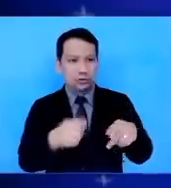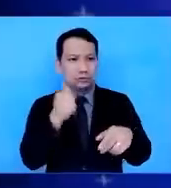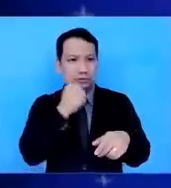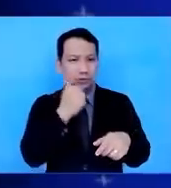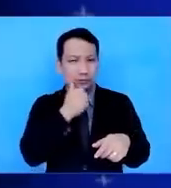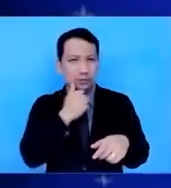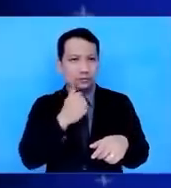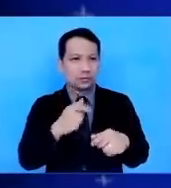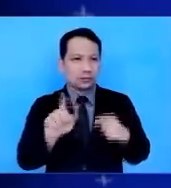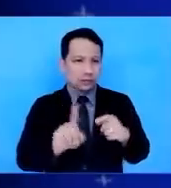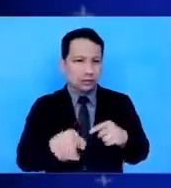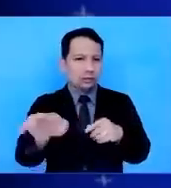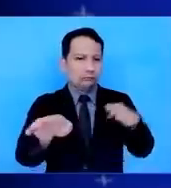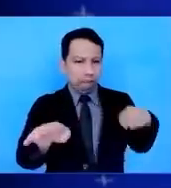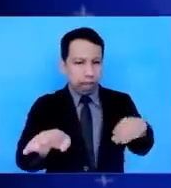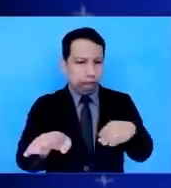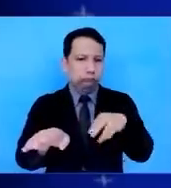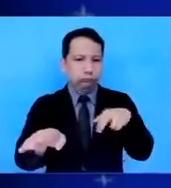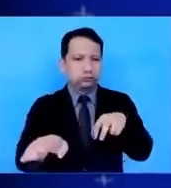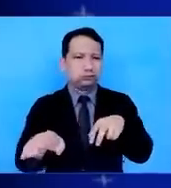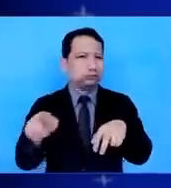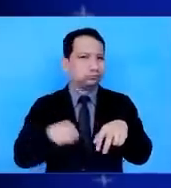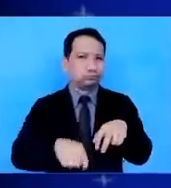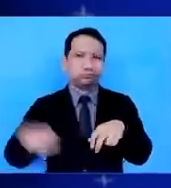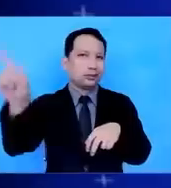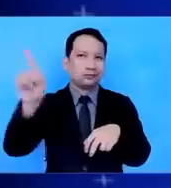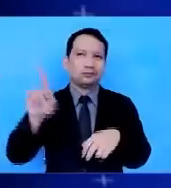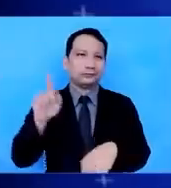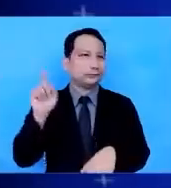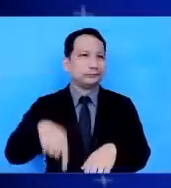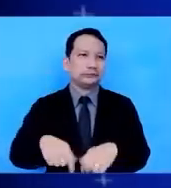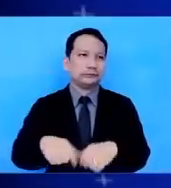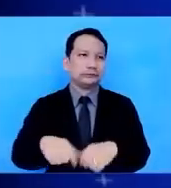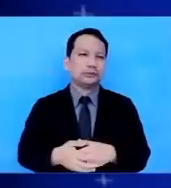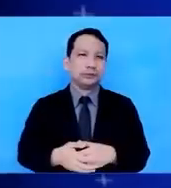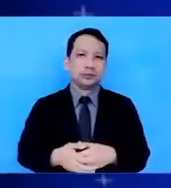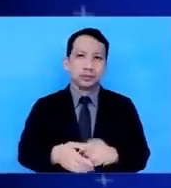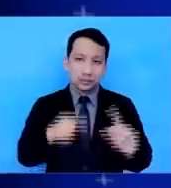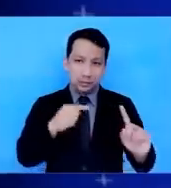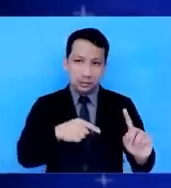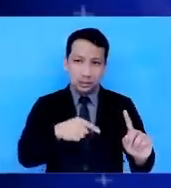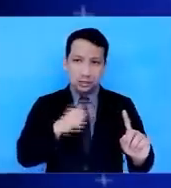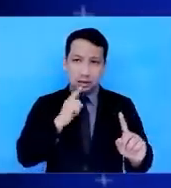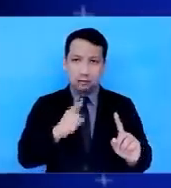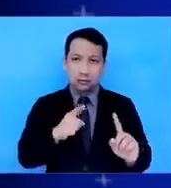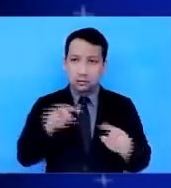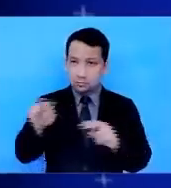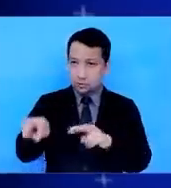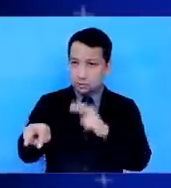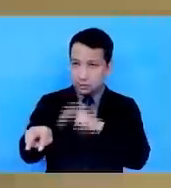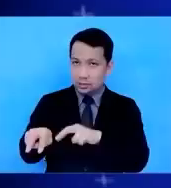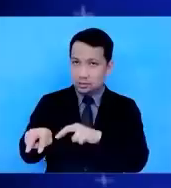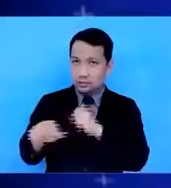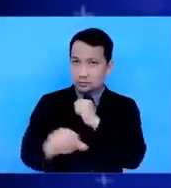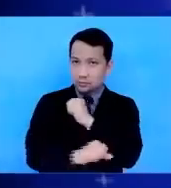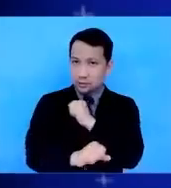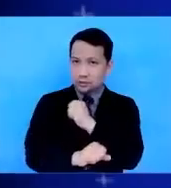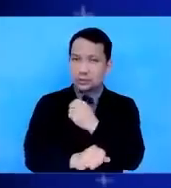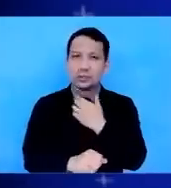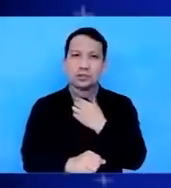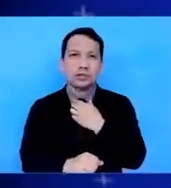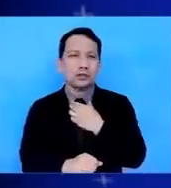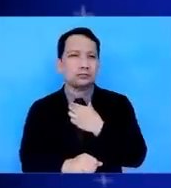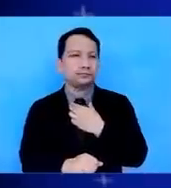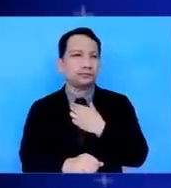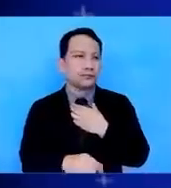Sinubukan pa ng biktimang habulin ng tricycle pero hindi niya ito naabutan. Isang motorista ang nakakita sa pangi-snatch.